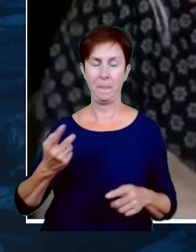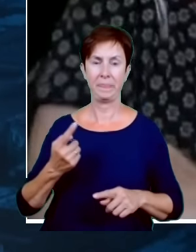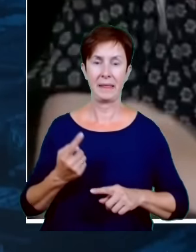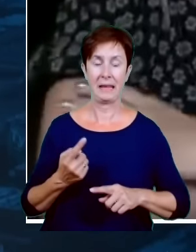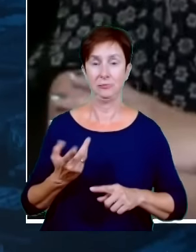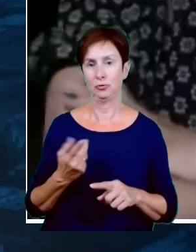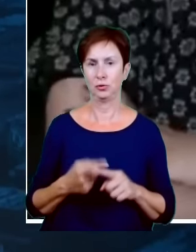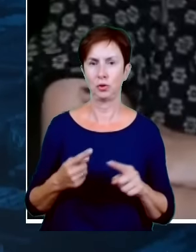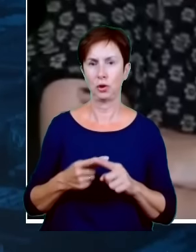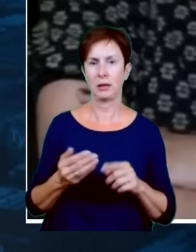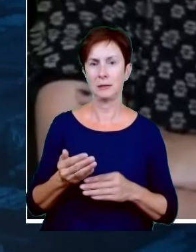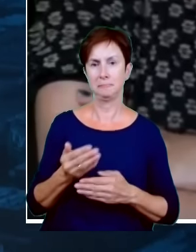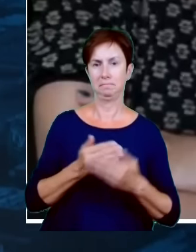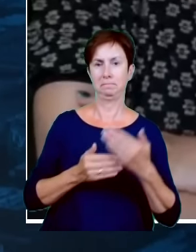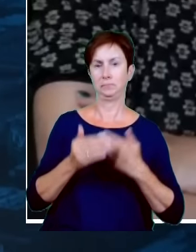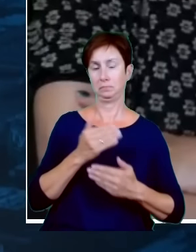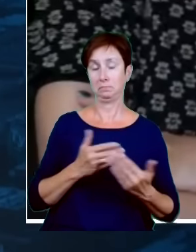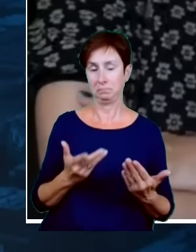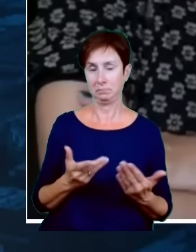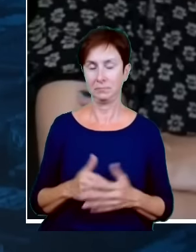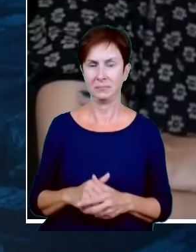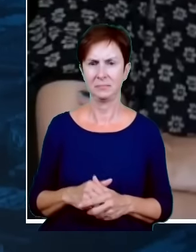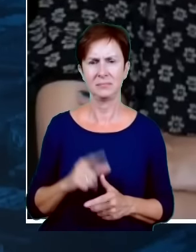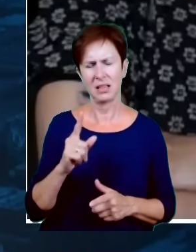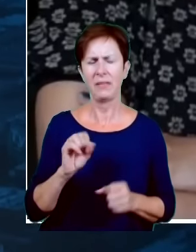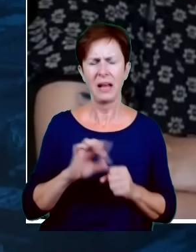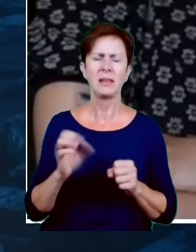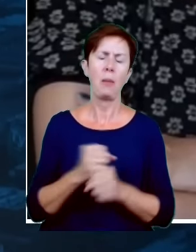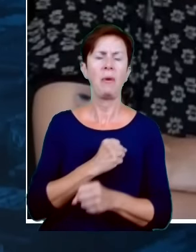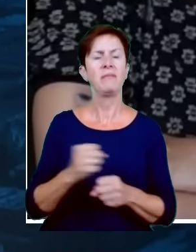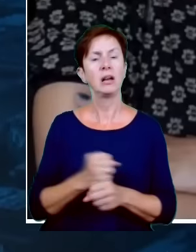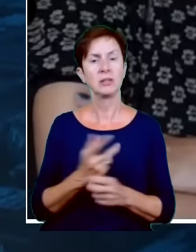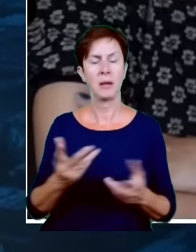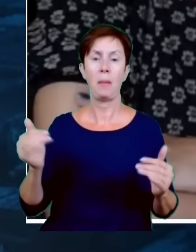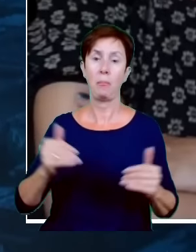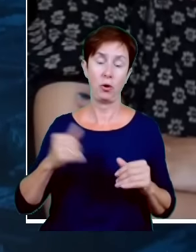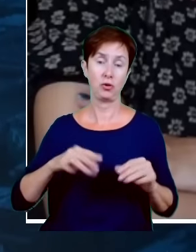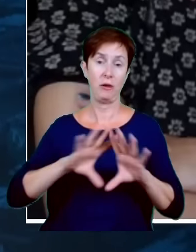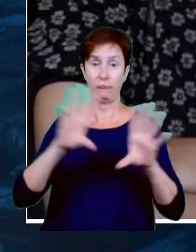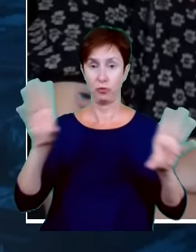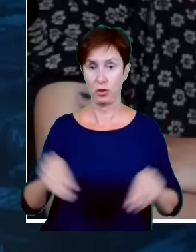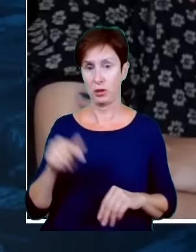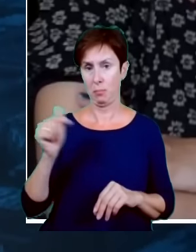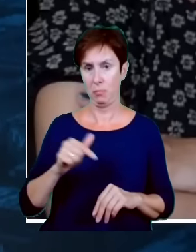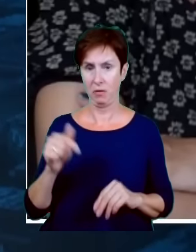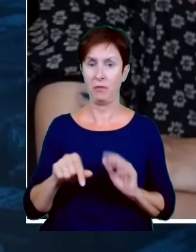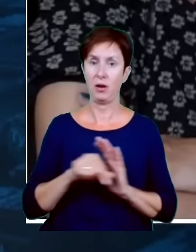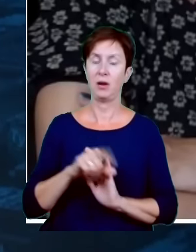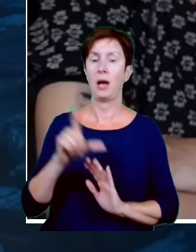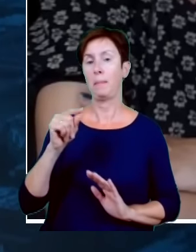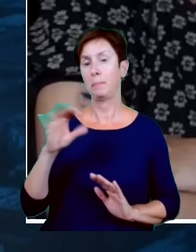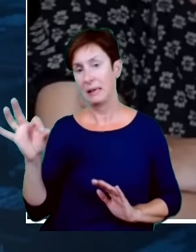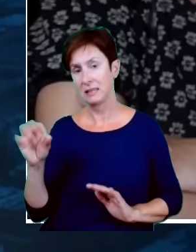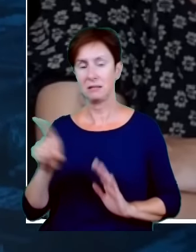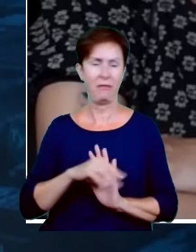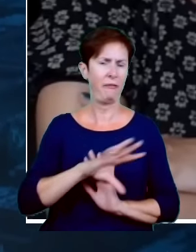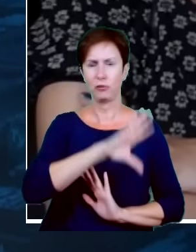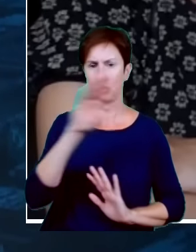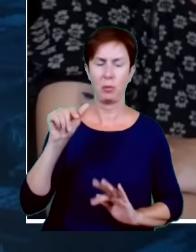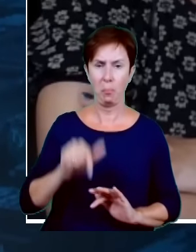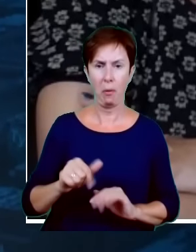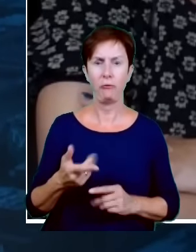cofnęli z tymi swoimi zapęd ale tak całkiem na serio może wszyscy powinniście również Prawo i Sprawiedliwość zrobić pewien krok